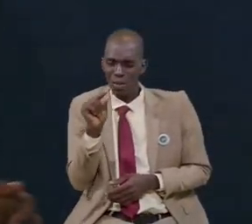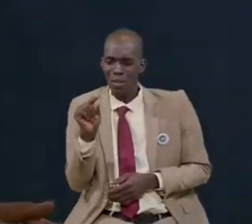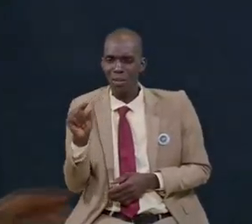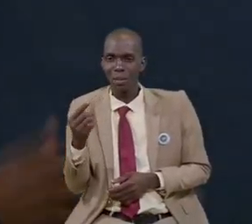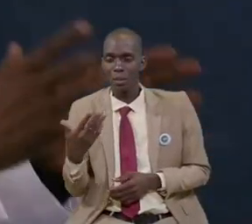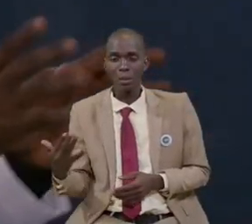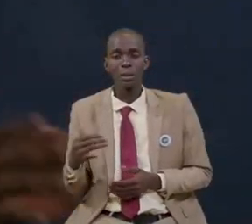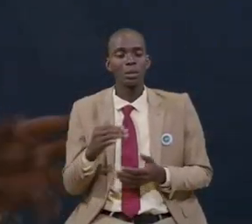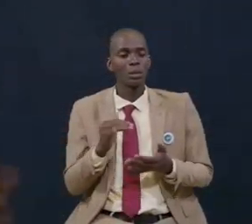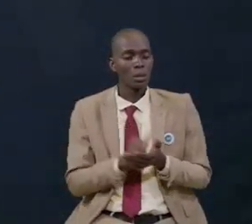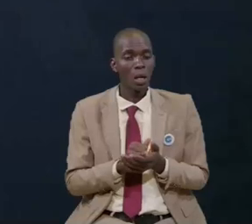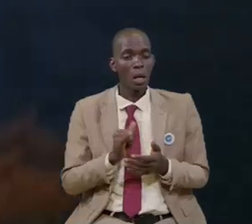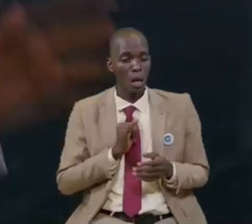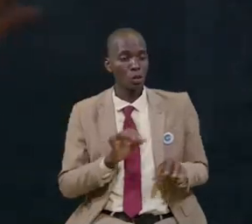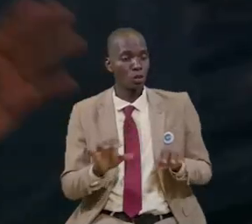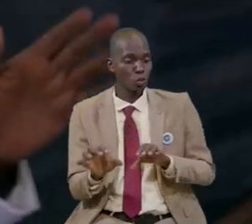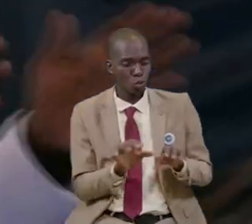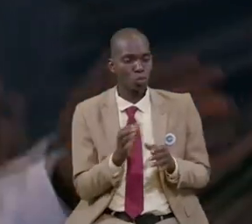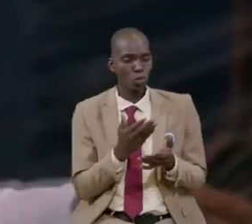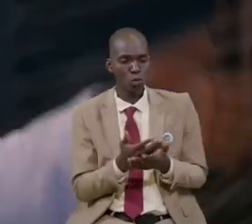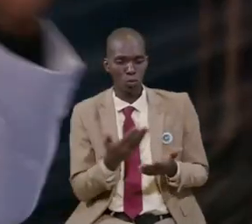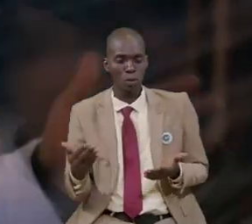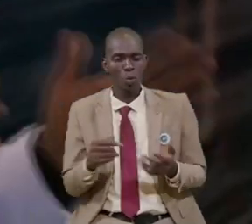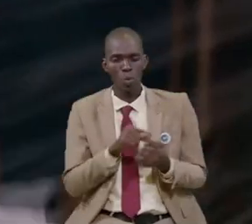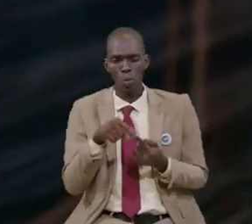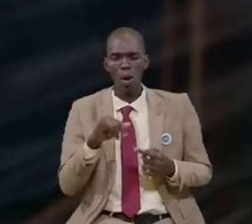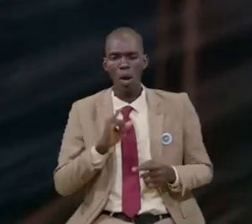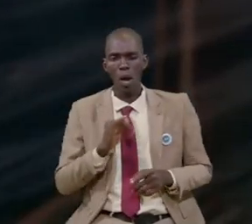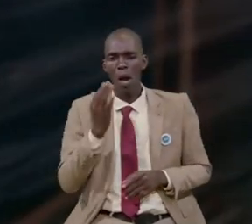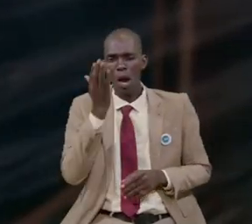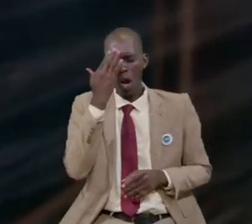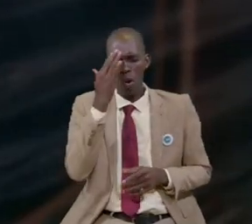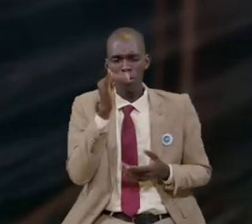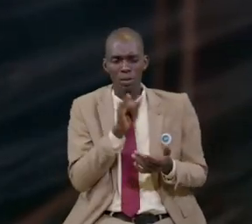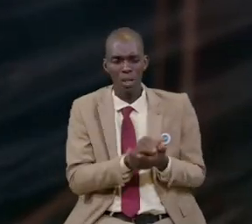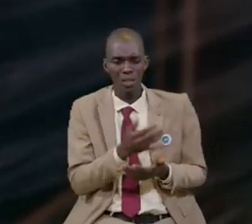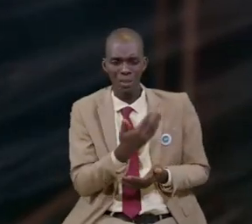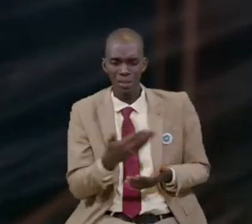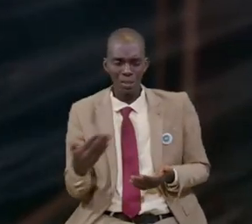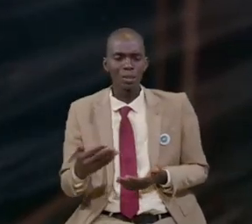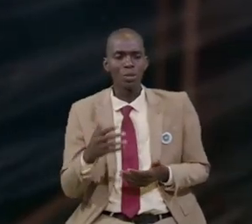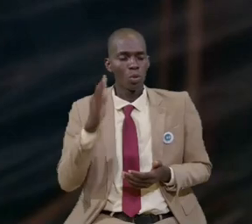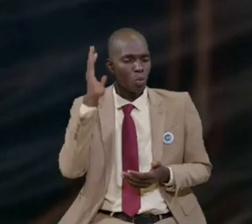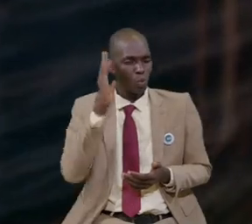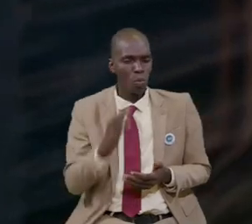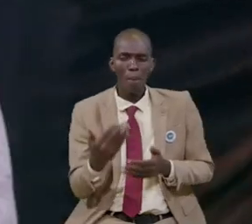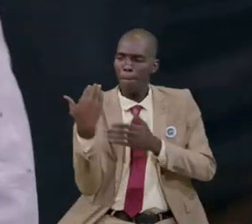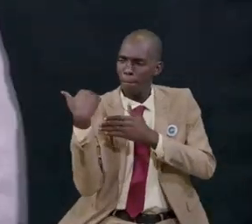étaient là. Il y a des choses que je savais que oui, ceci sera, je sais que ceci sera